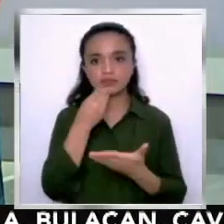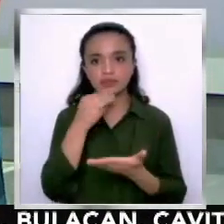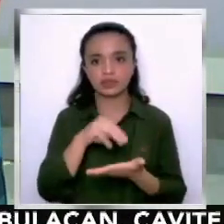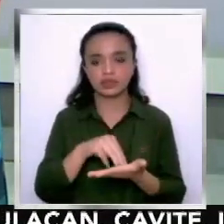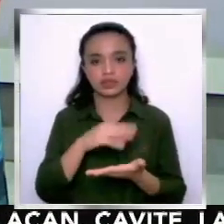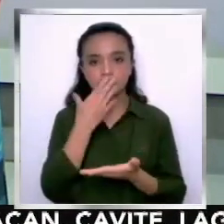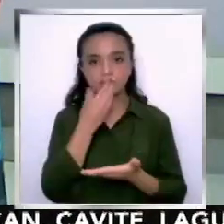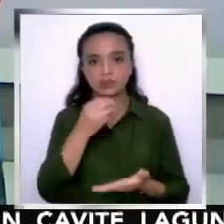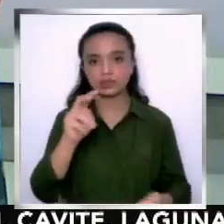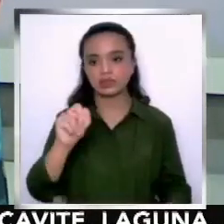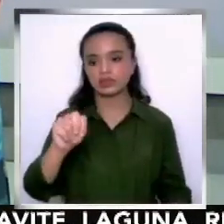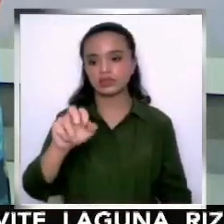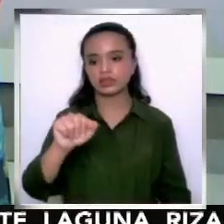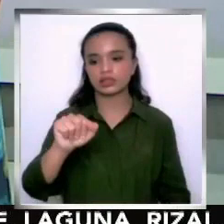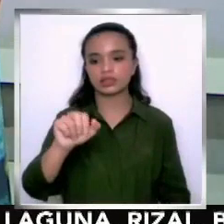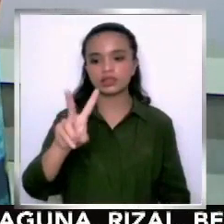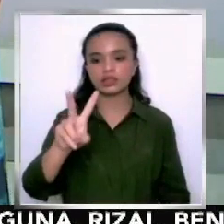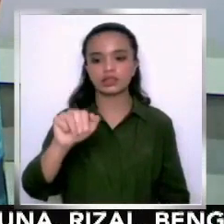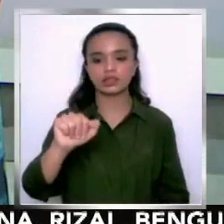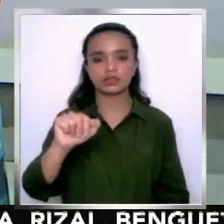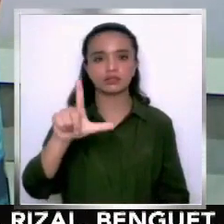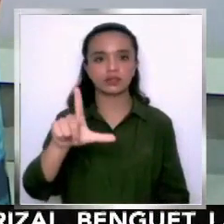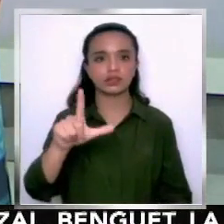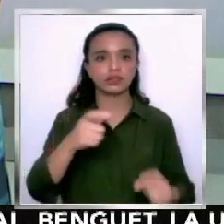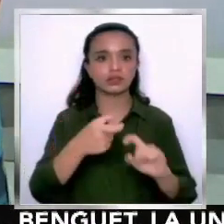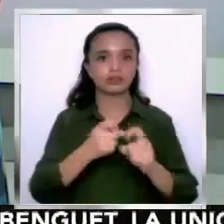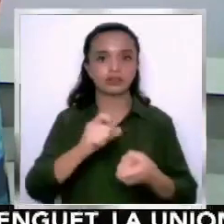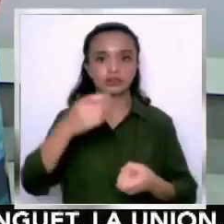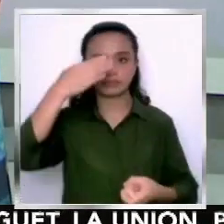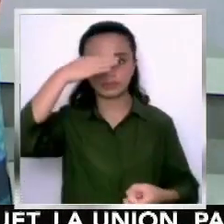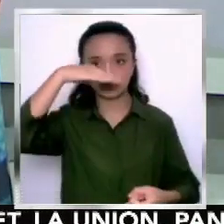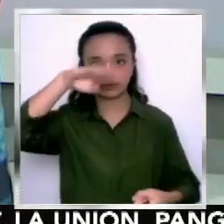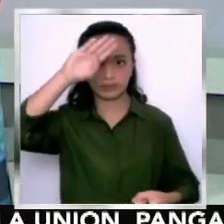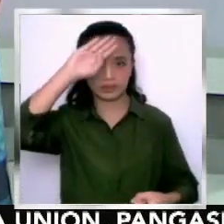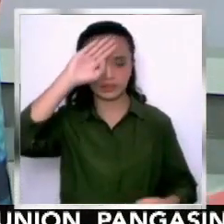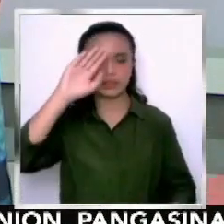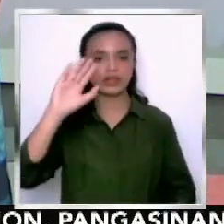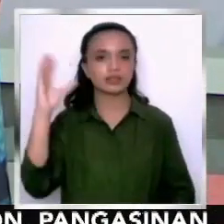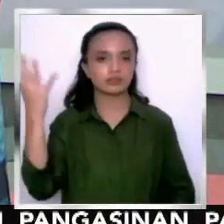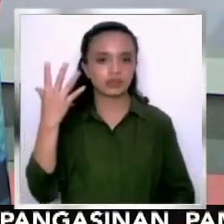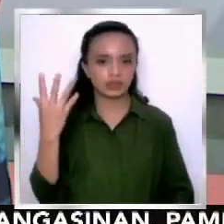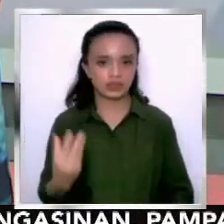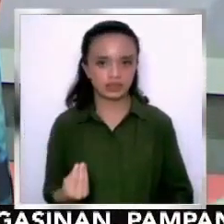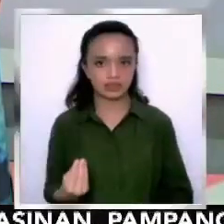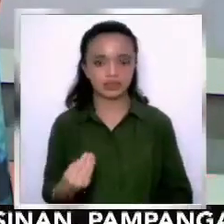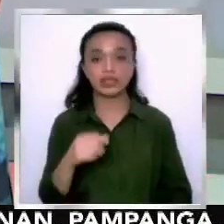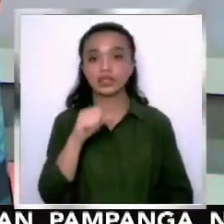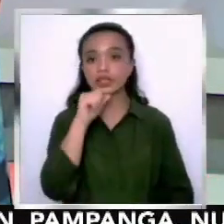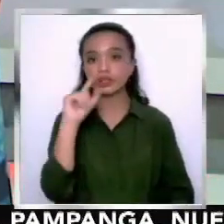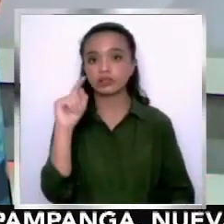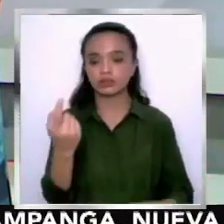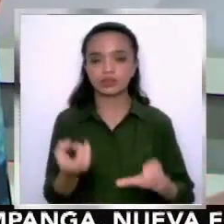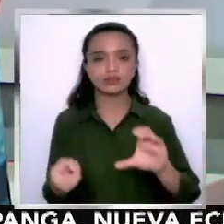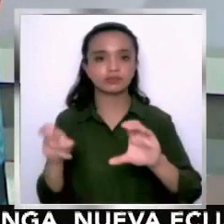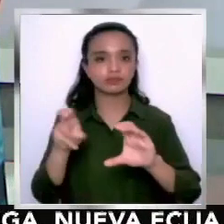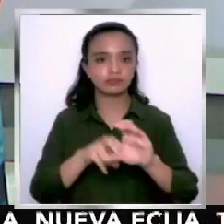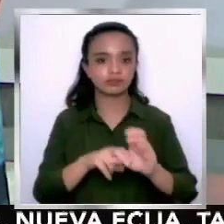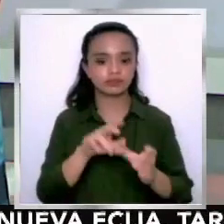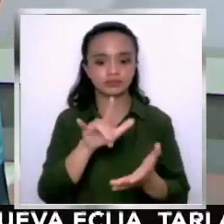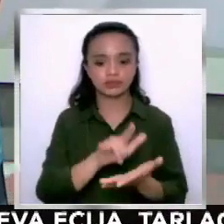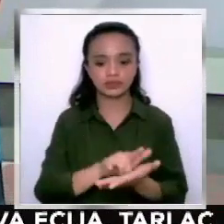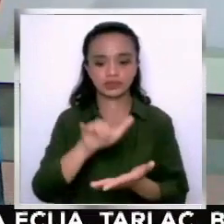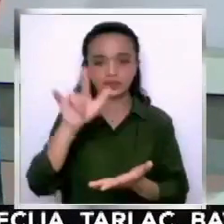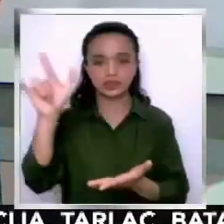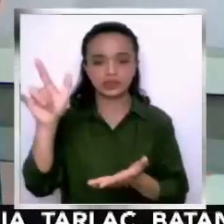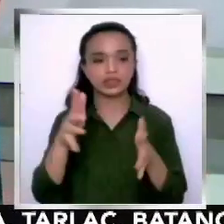Wing sa ilang kabataan mula Cavite at Batangas. Bukod sa pagsakay sa eroplano, ipinaranas din sa kanila ang maging